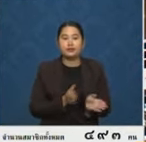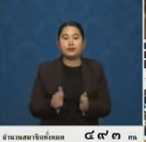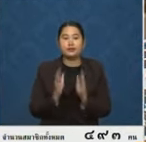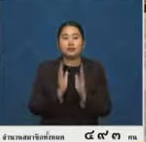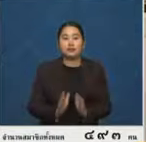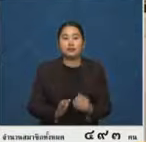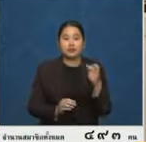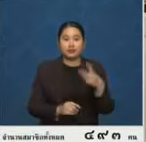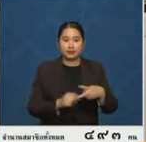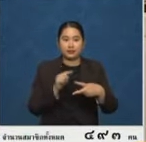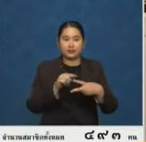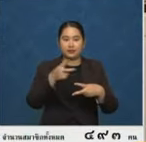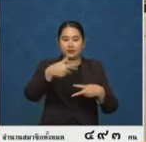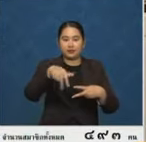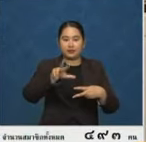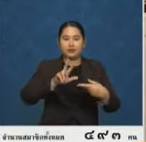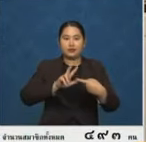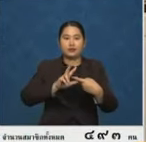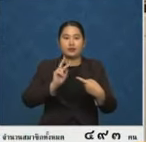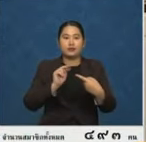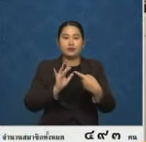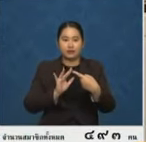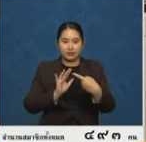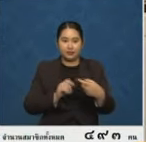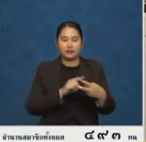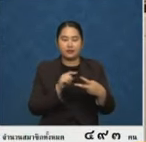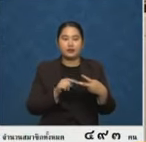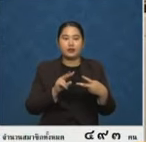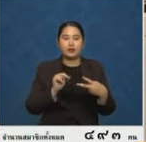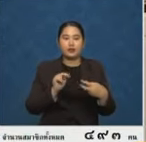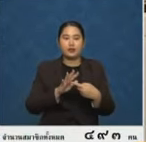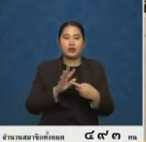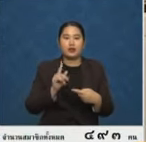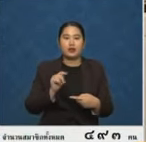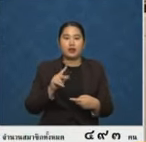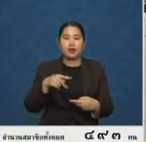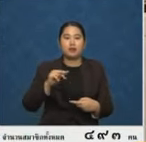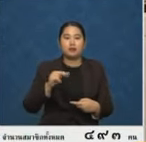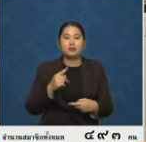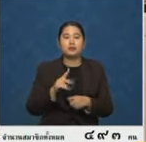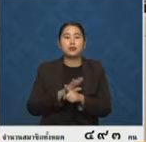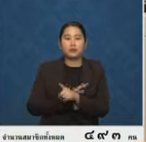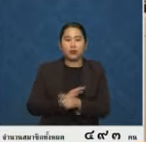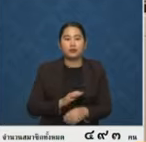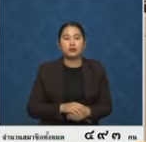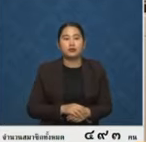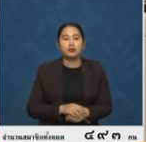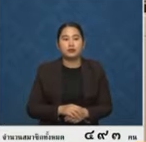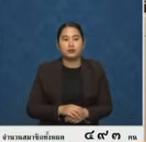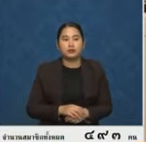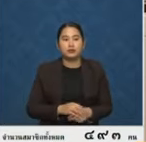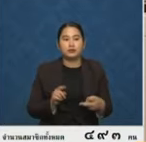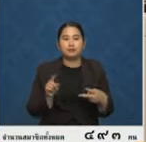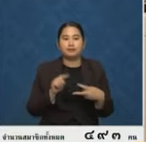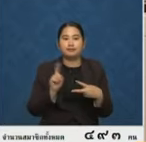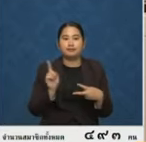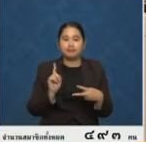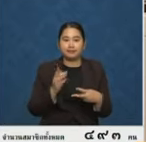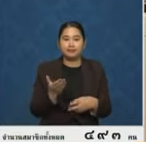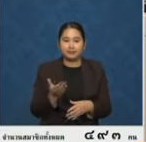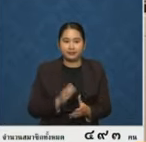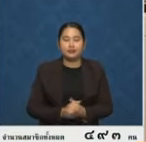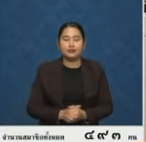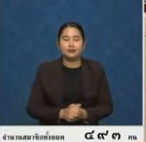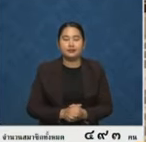พานุพรวัฒนาและต่อด้วยท่านณัฐพงศ์เปรมพูนสวัสดิ์ครับท่านพานุพรวัฒนาครับเชิญ